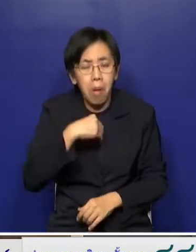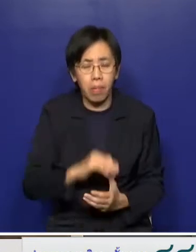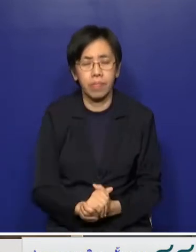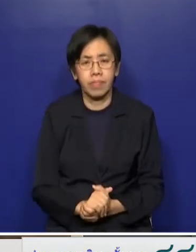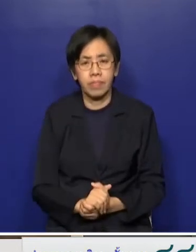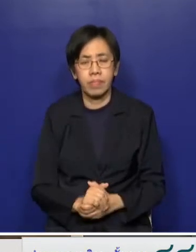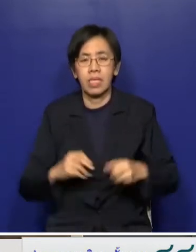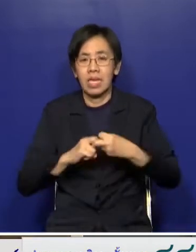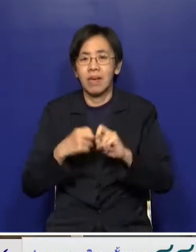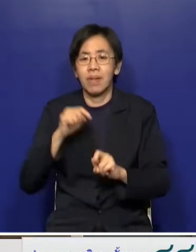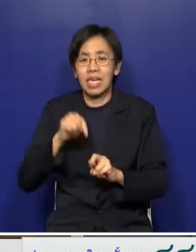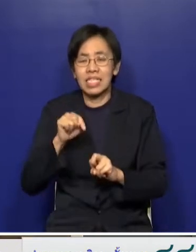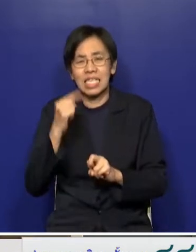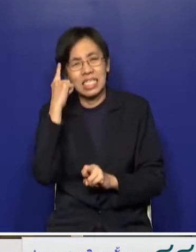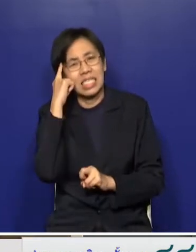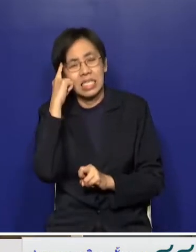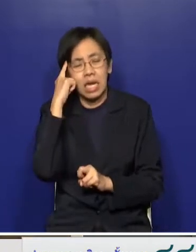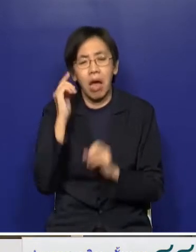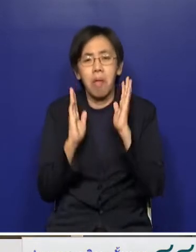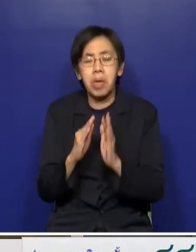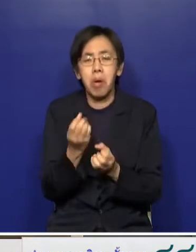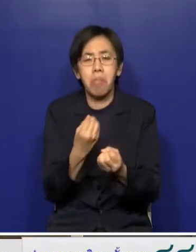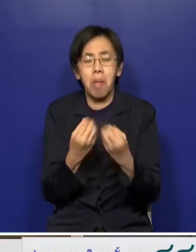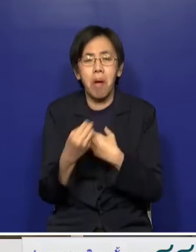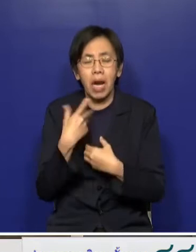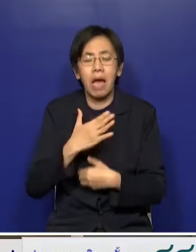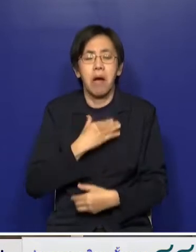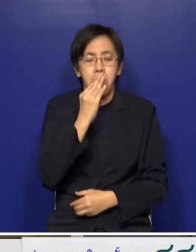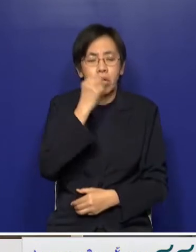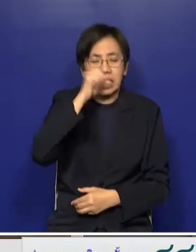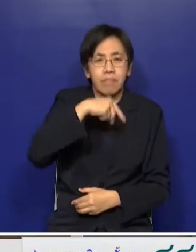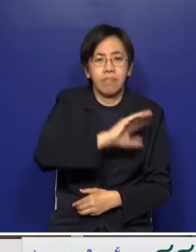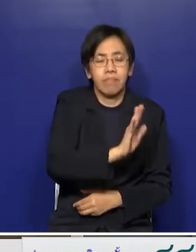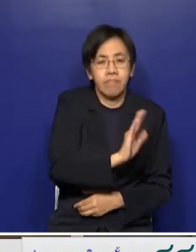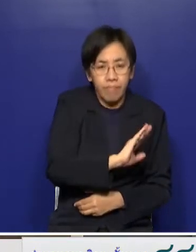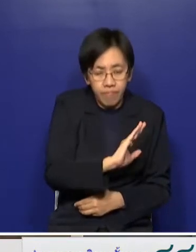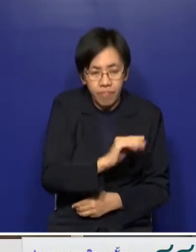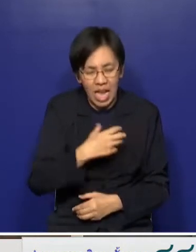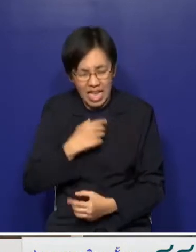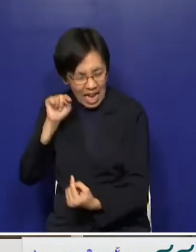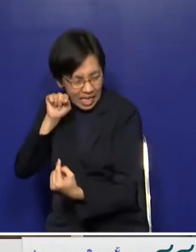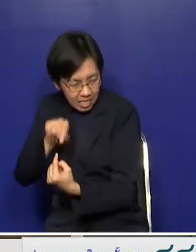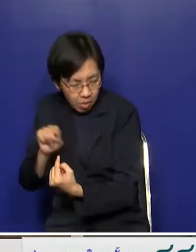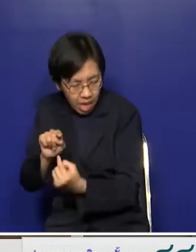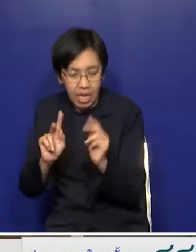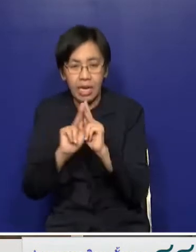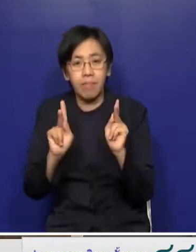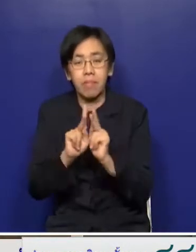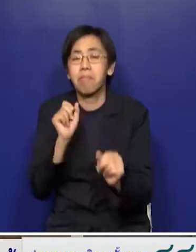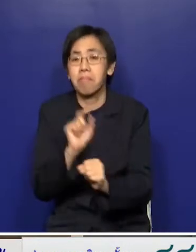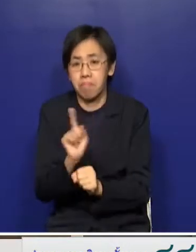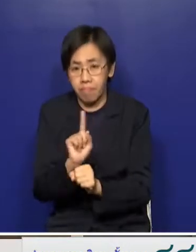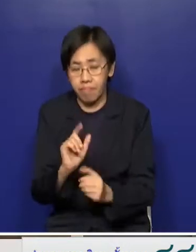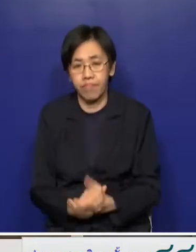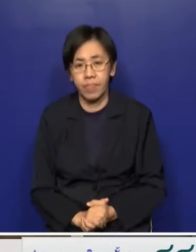องต่างๆเหล่านี้ก็มีสมาชิกหลายท่านพูดไปแล้วเพราะฉะนั้นผมจะขอข้ามไปจุดที่อยากให้เราเน้นนะครับว่ากรรมาธิการควรจะต้องทำอะไรบ้างอย่